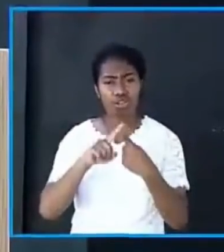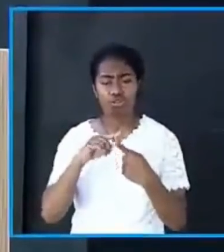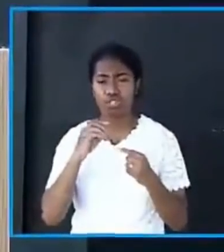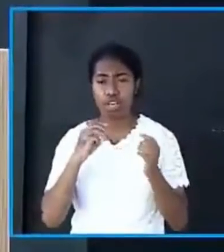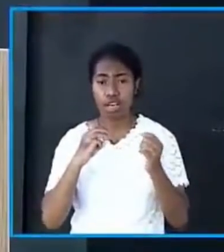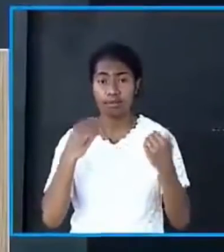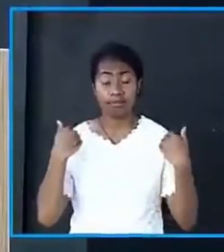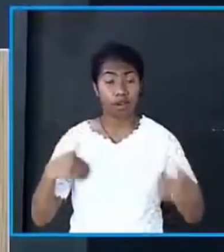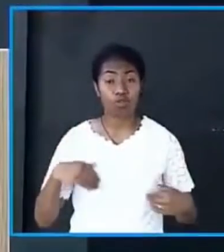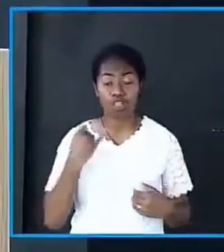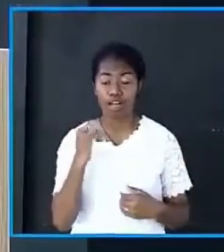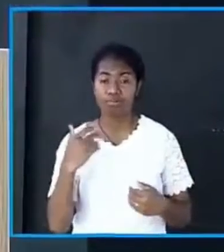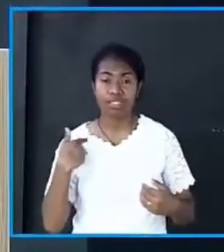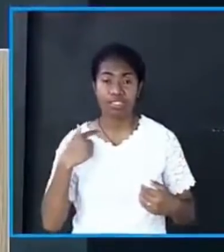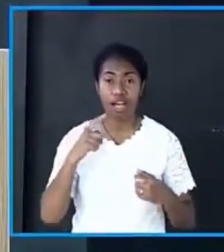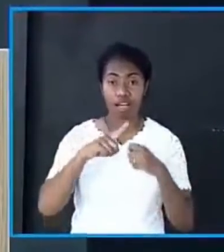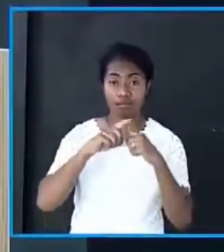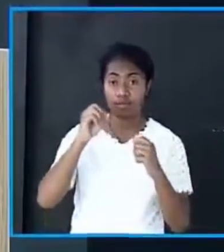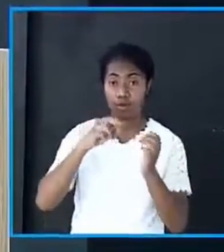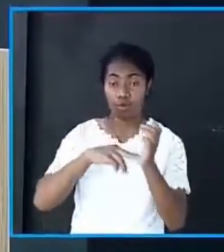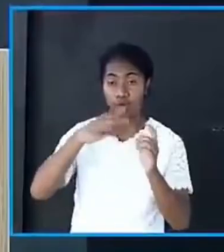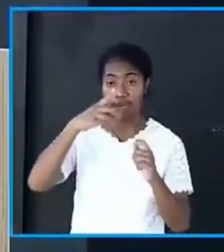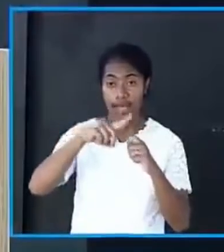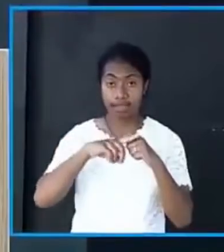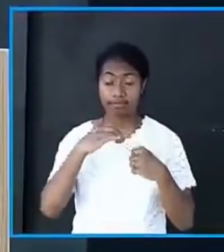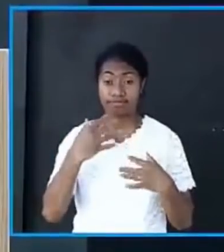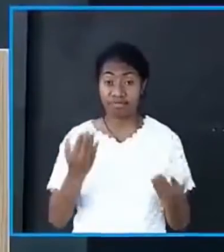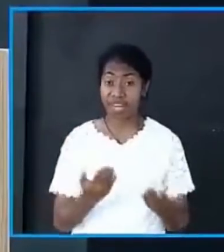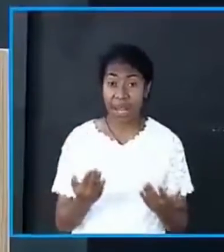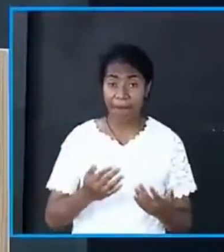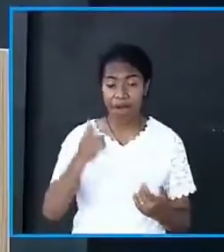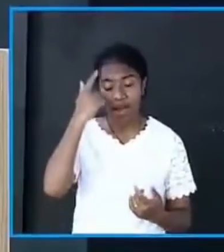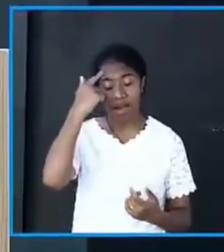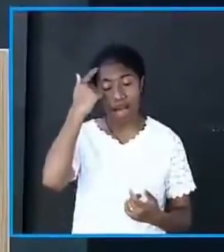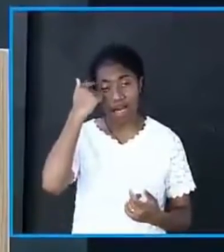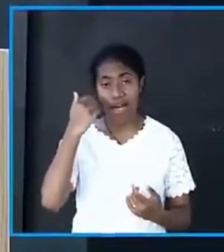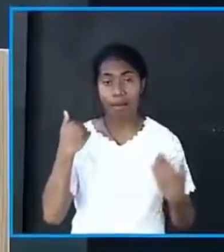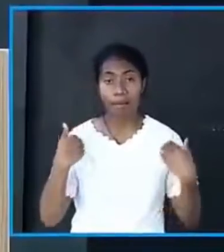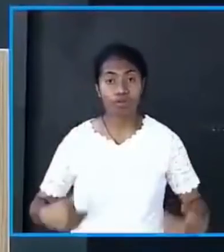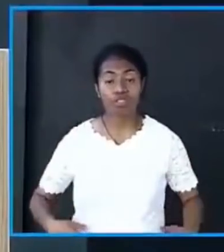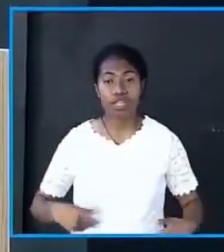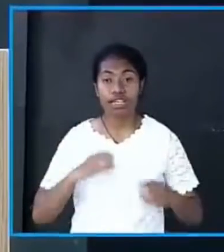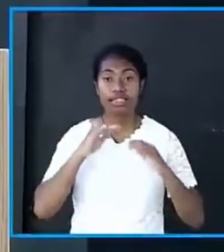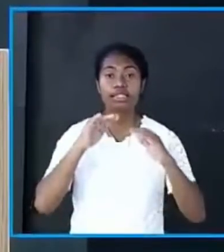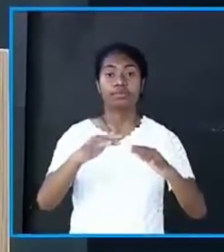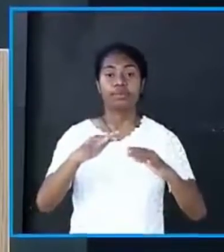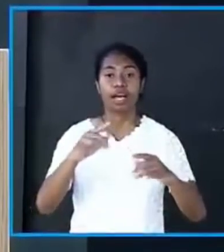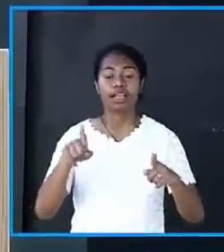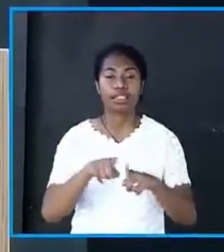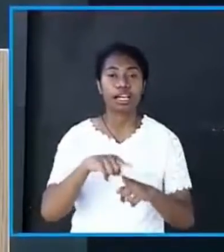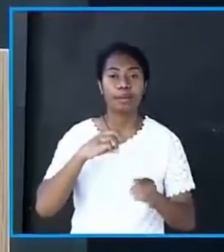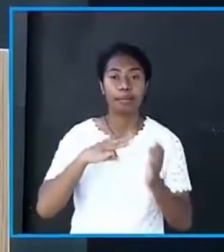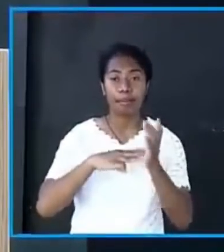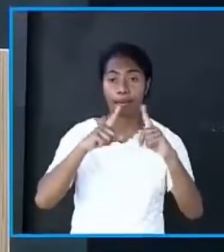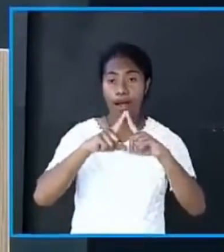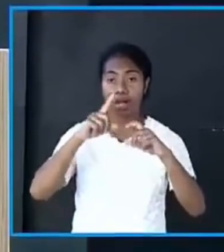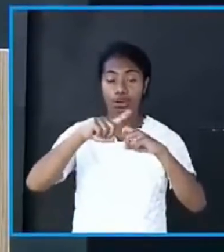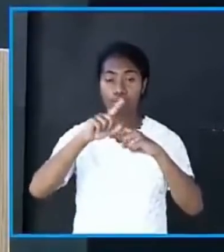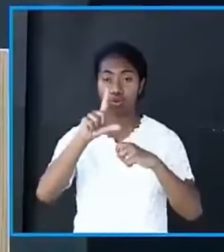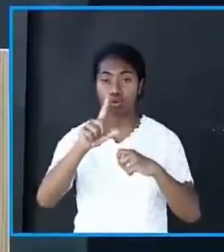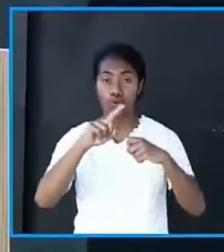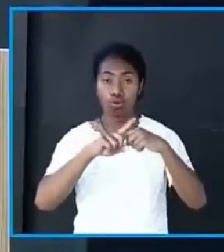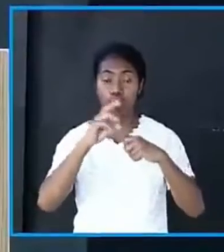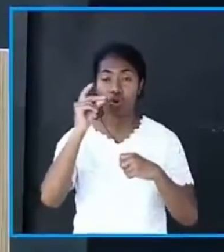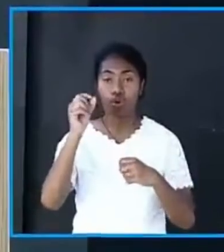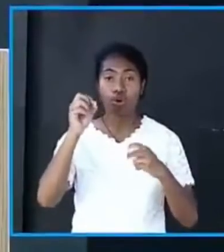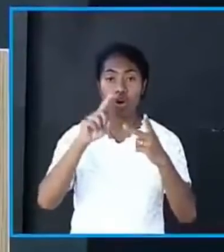punya konek kenapa Karena manusia diciptakan sebagai makhluk rohani disamping sebagai